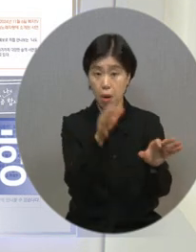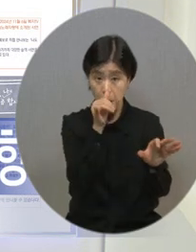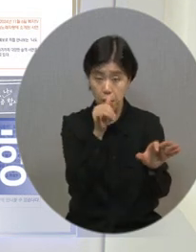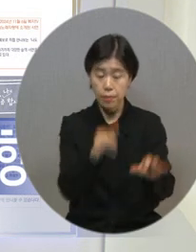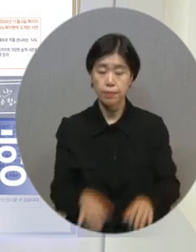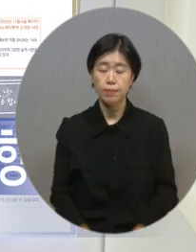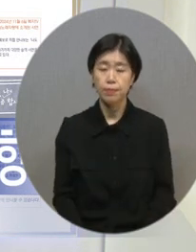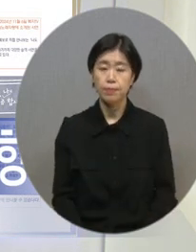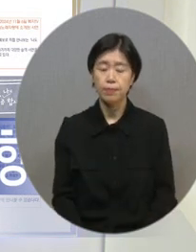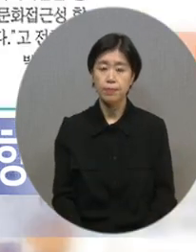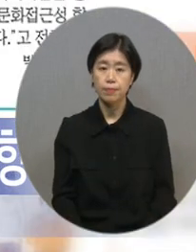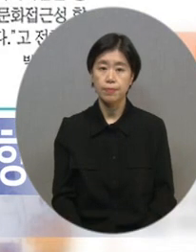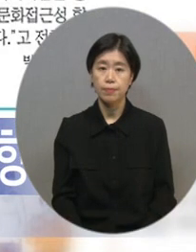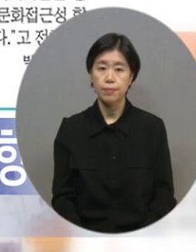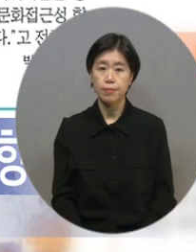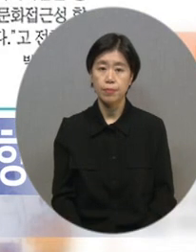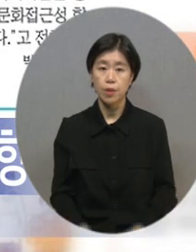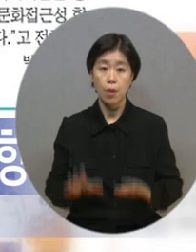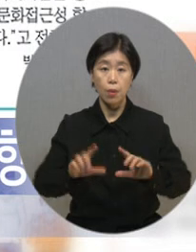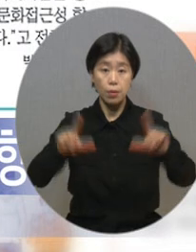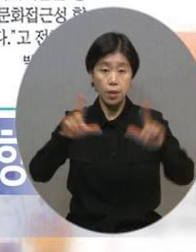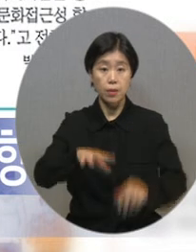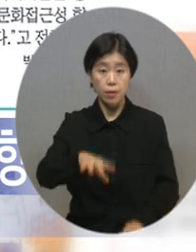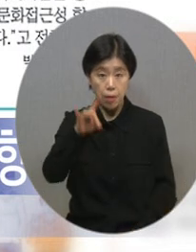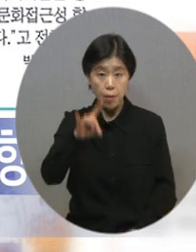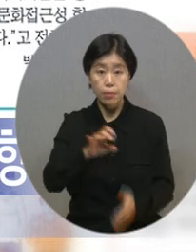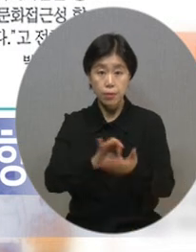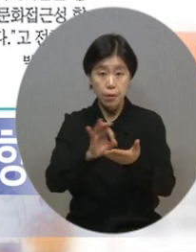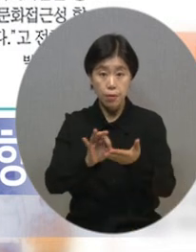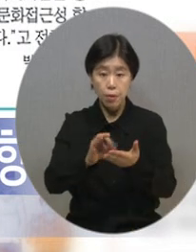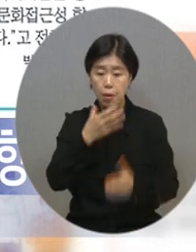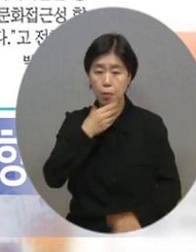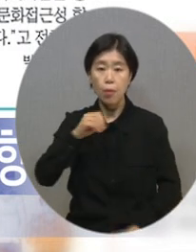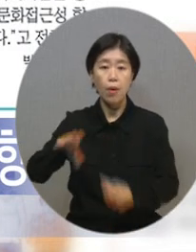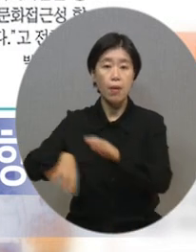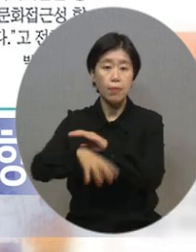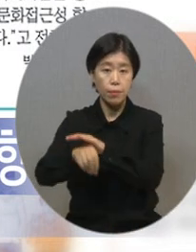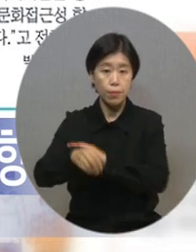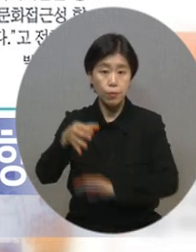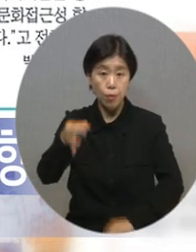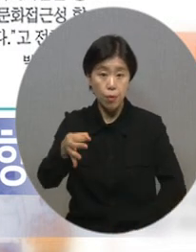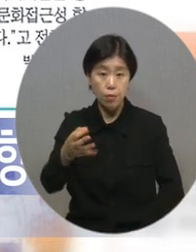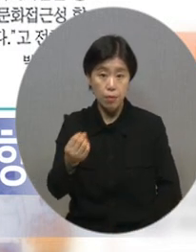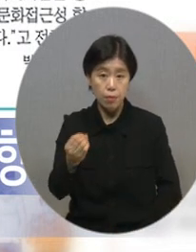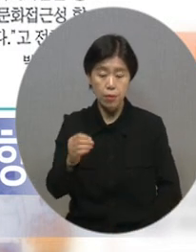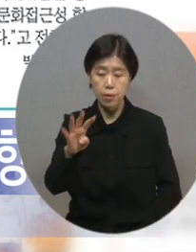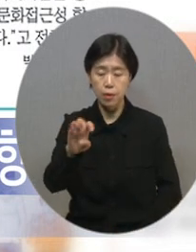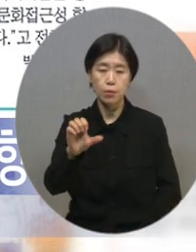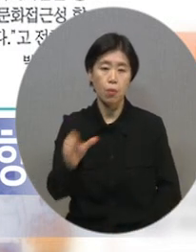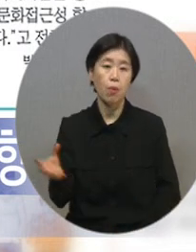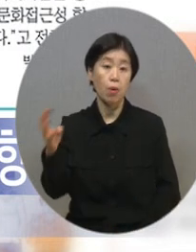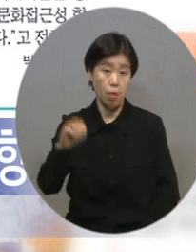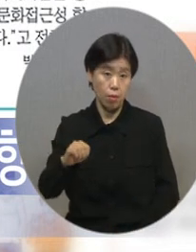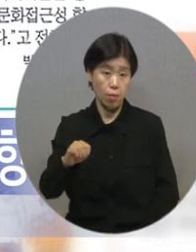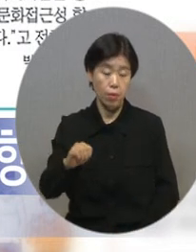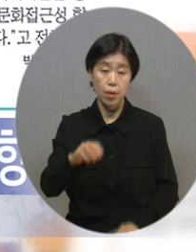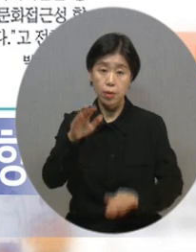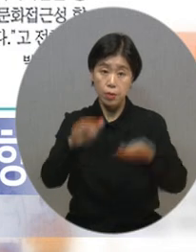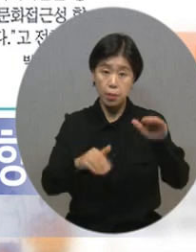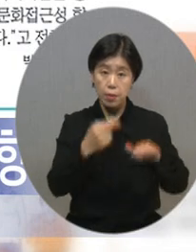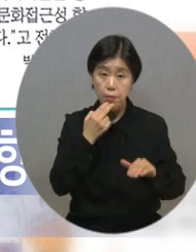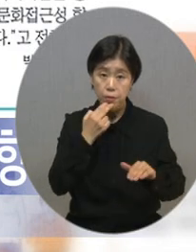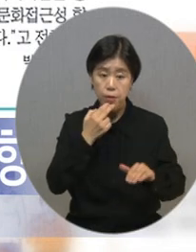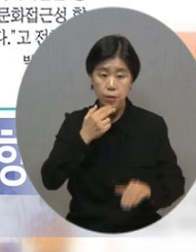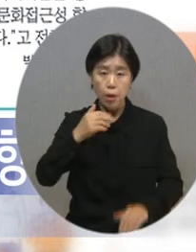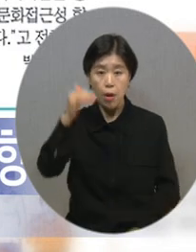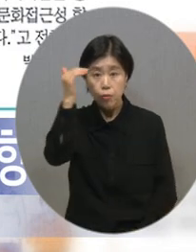도움이 되고 있습니다 올해 처음으로 투입된 복건 기금은 약 45억 원으로이 차별없는 관람환경